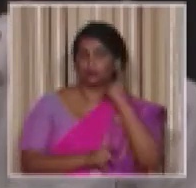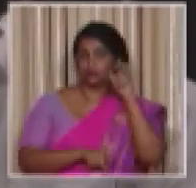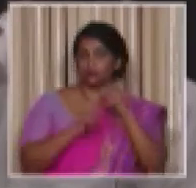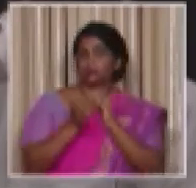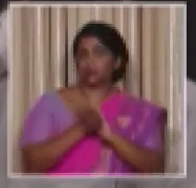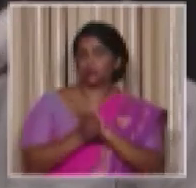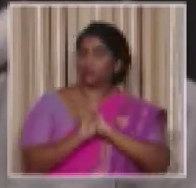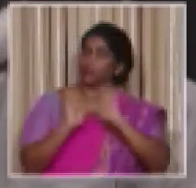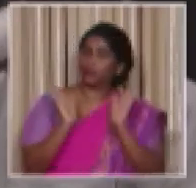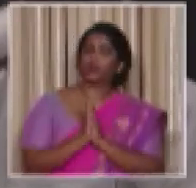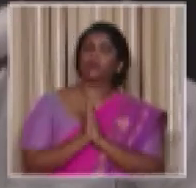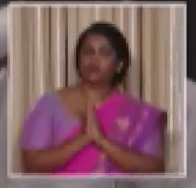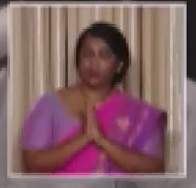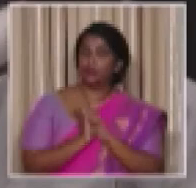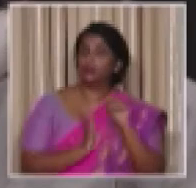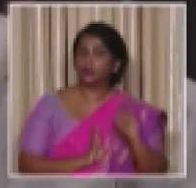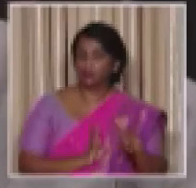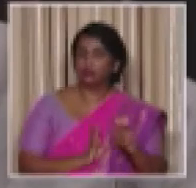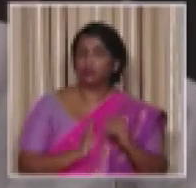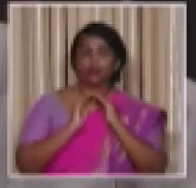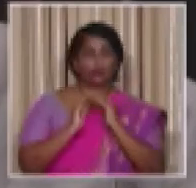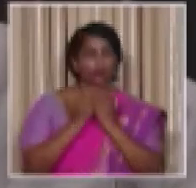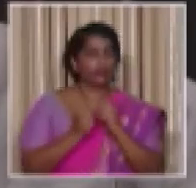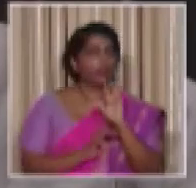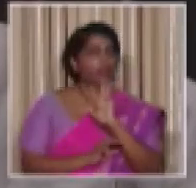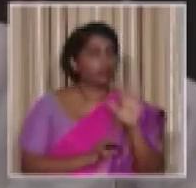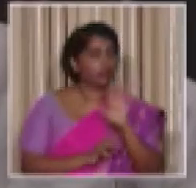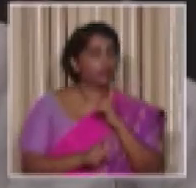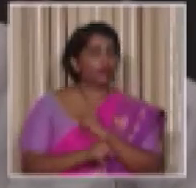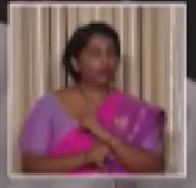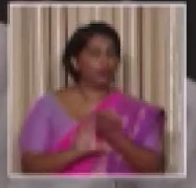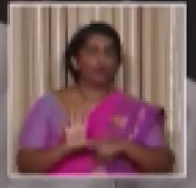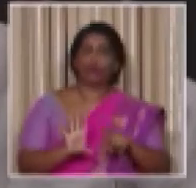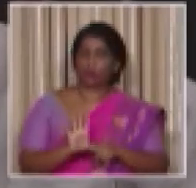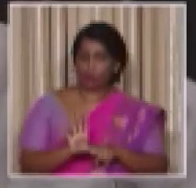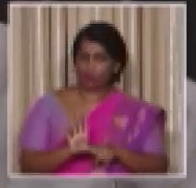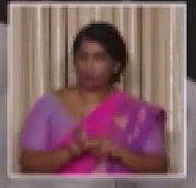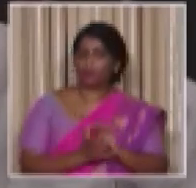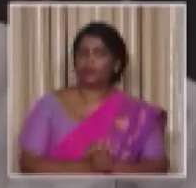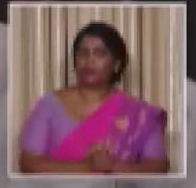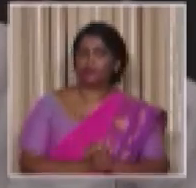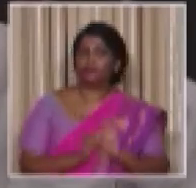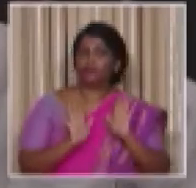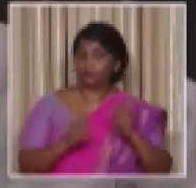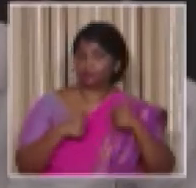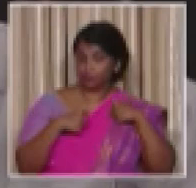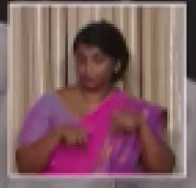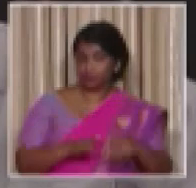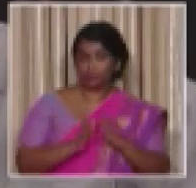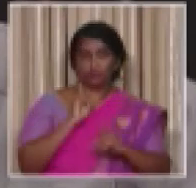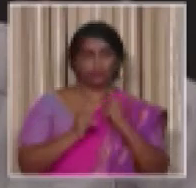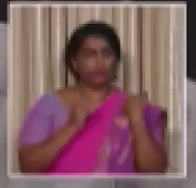සේවයේ මුළු සංඛ්‍යාව මේ පීඨ 19නේ 19 ගුරුවරුන් පුහුණු කරන. දැන් මම මේ අමාත්‍යංශය